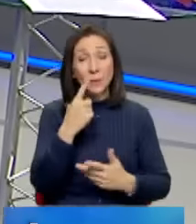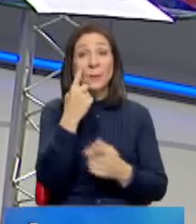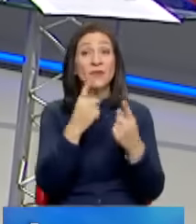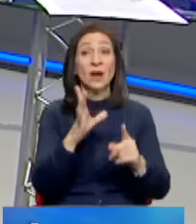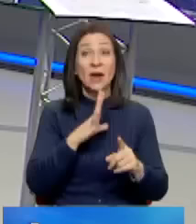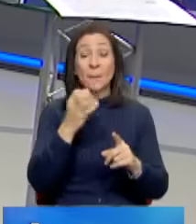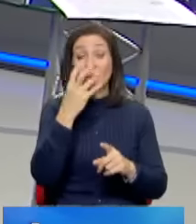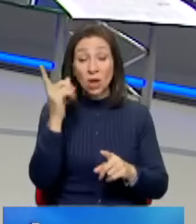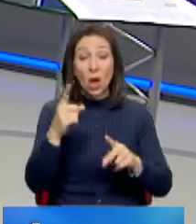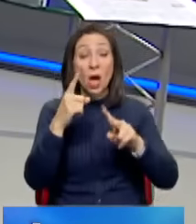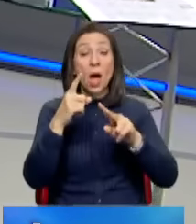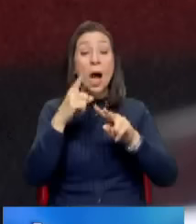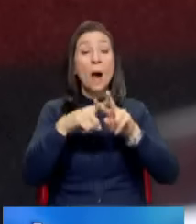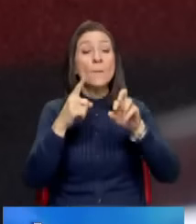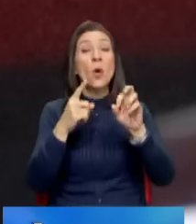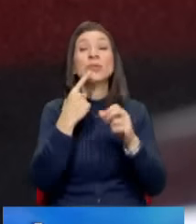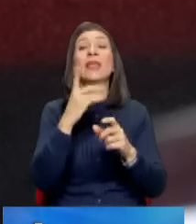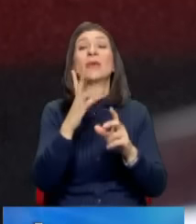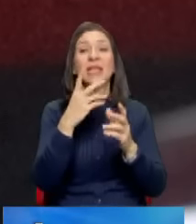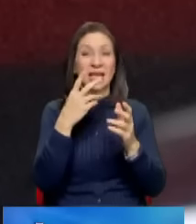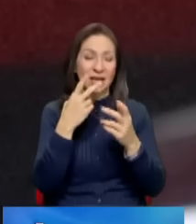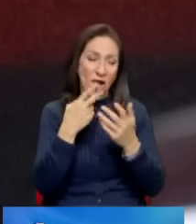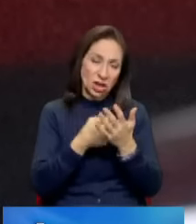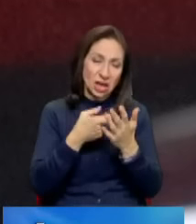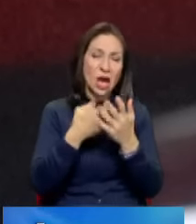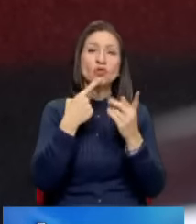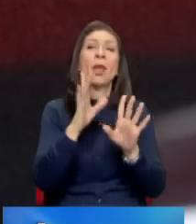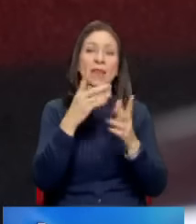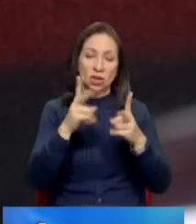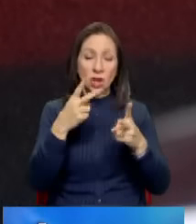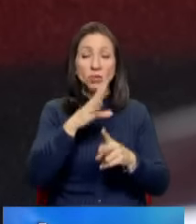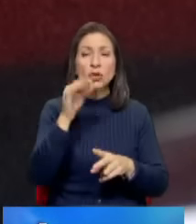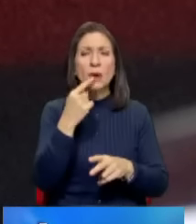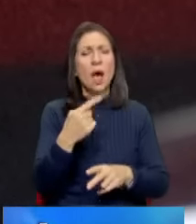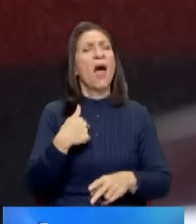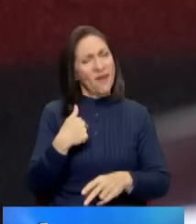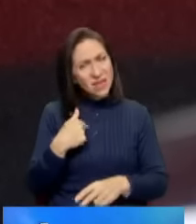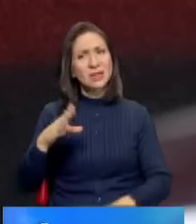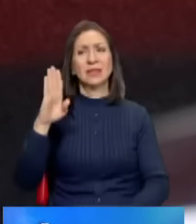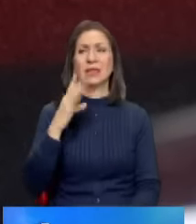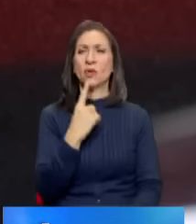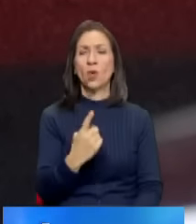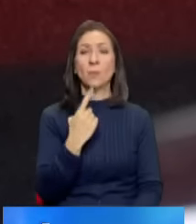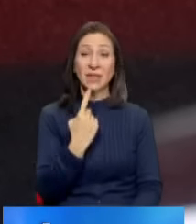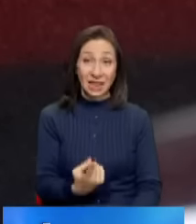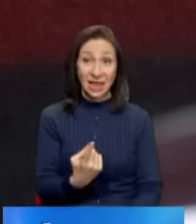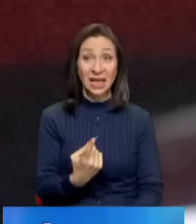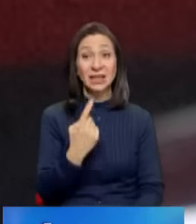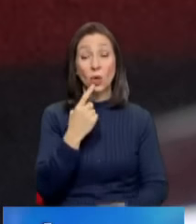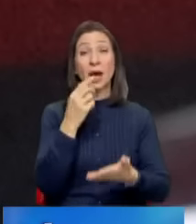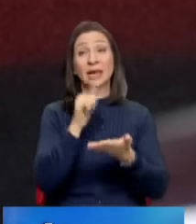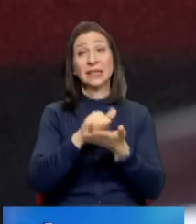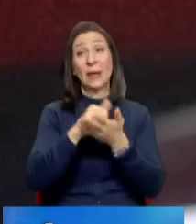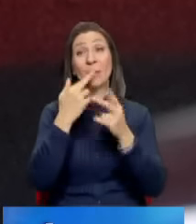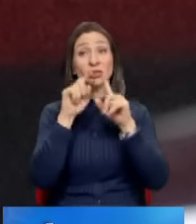farkla. Bahçeli Öcalan'ın adını anmadan yaptığı açıklamada "Söylediğimiz her şeyin arkasındayız" dedi, diyor gazete